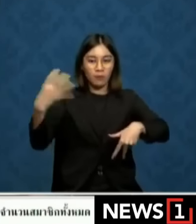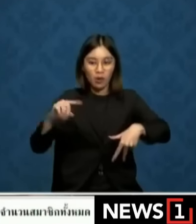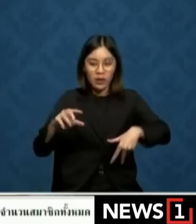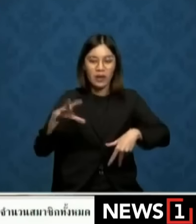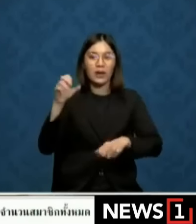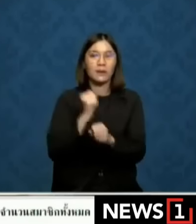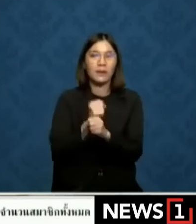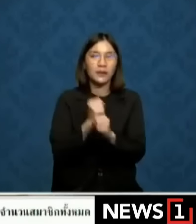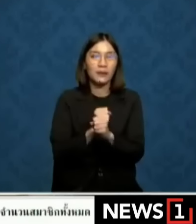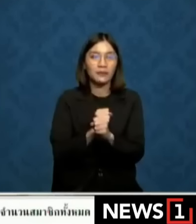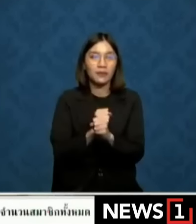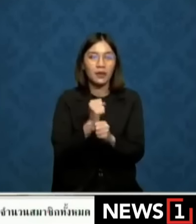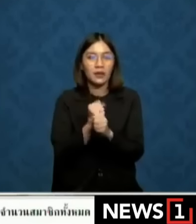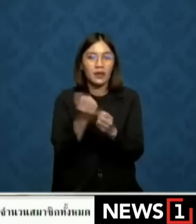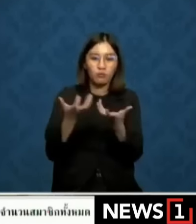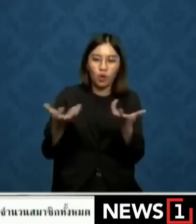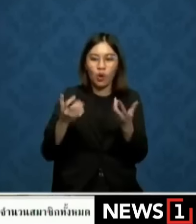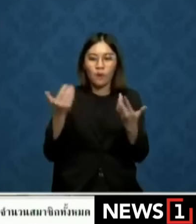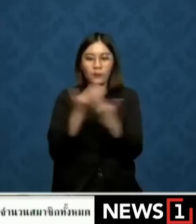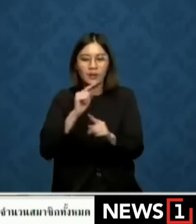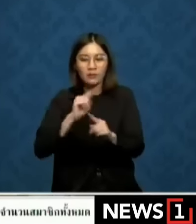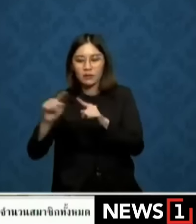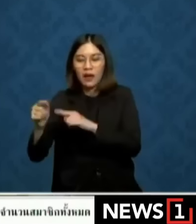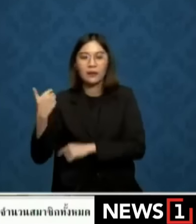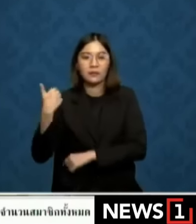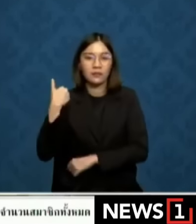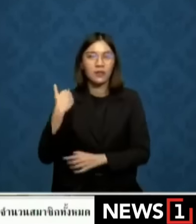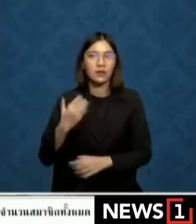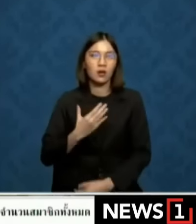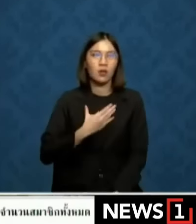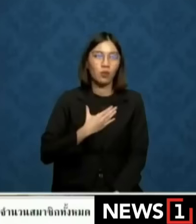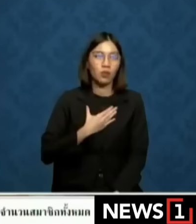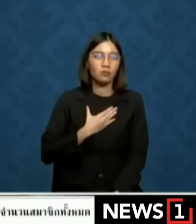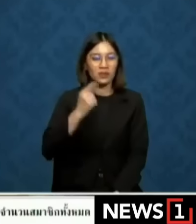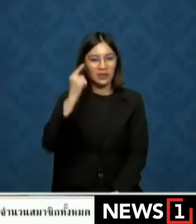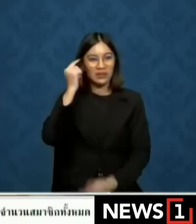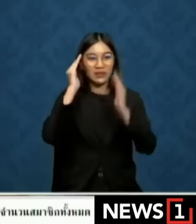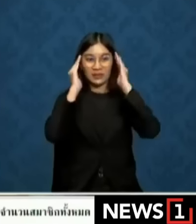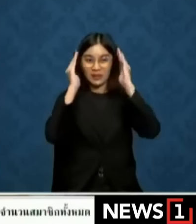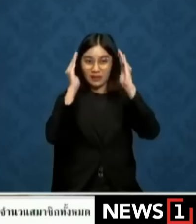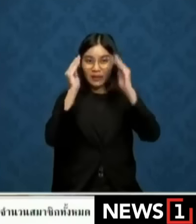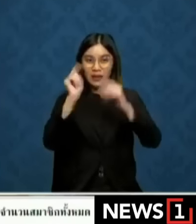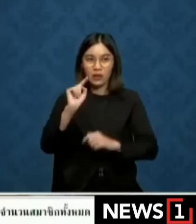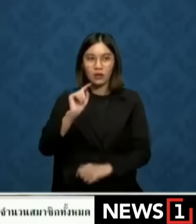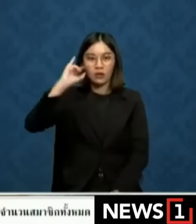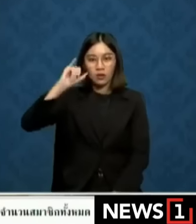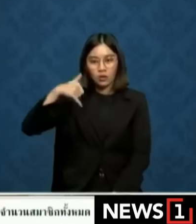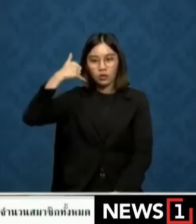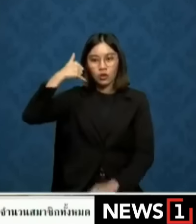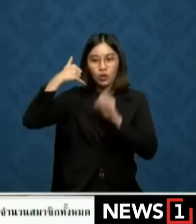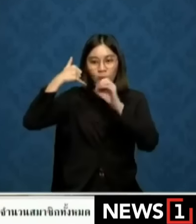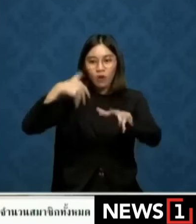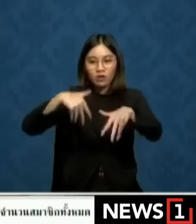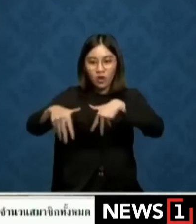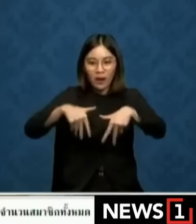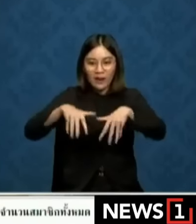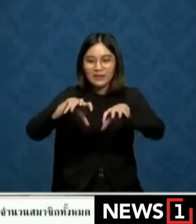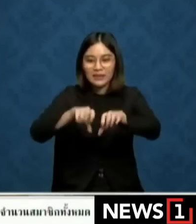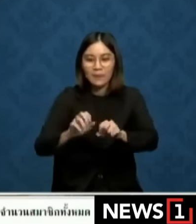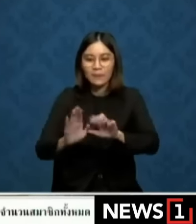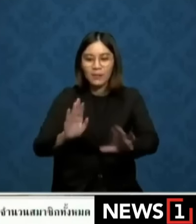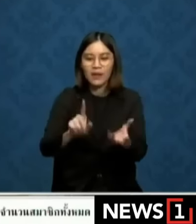ะนักวิชาการบอกแล้วว่าครั้งนี้มันระบาดรุนแรงที่สุดเลยแล้วจะปล่อยแบบนี้ให้ส่งผลกระทบต่อระบบนิเวศหรอโ